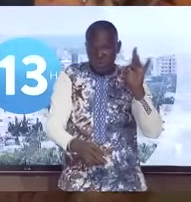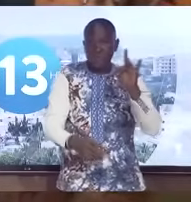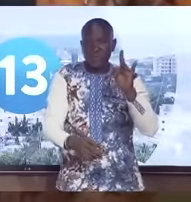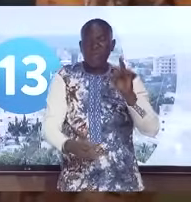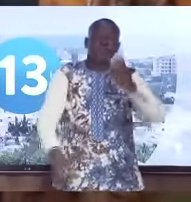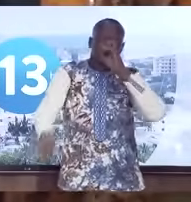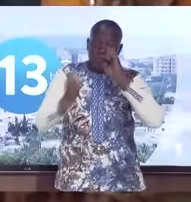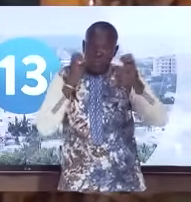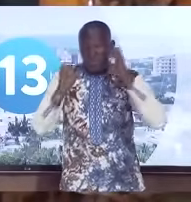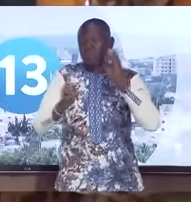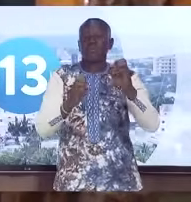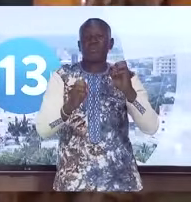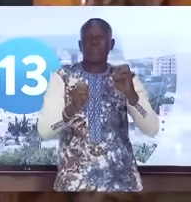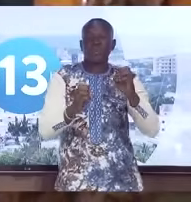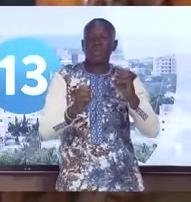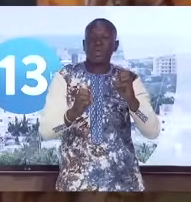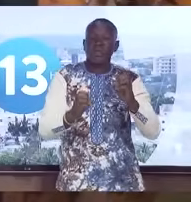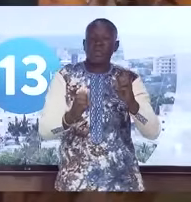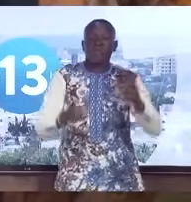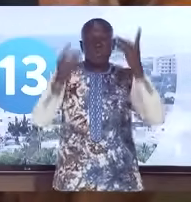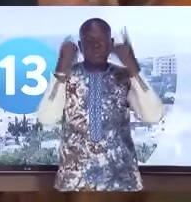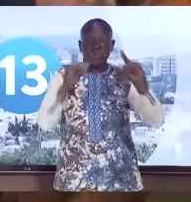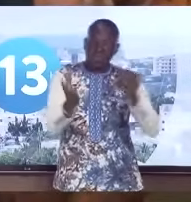concerter, de mener un dialogue franc.